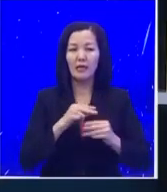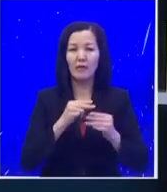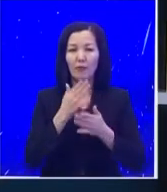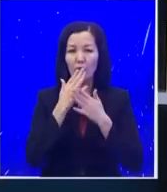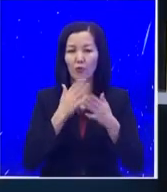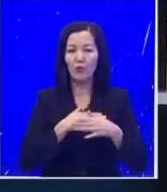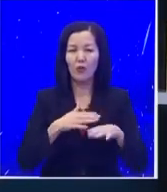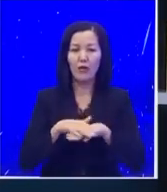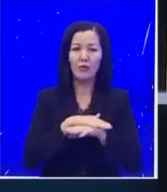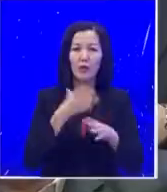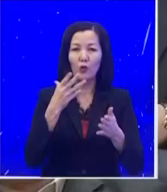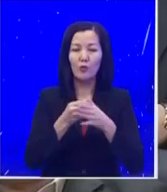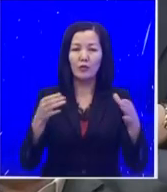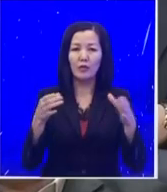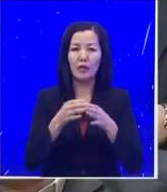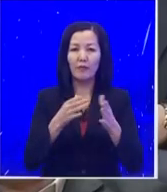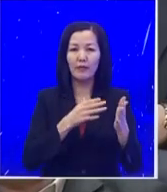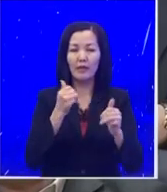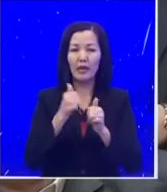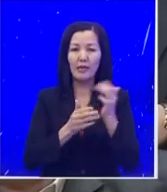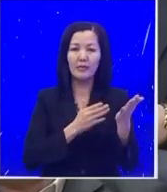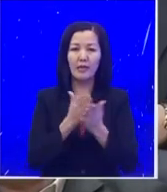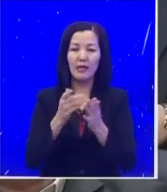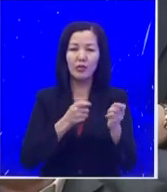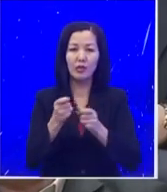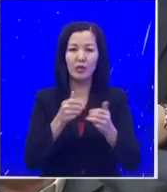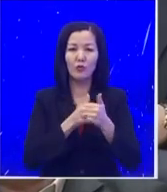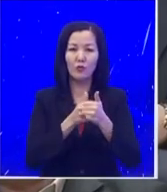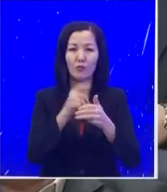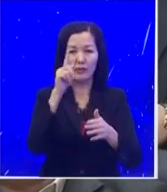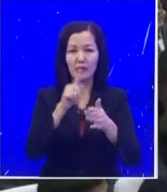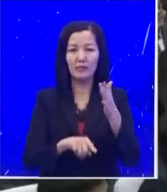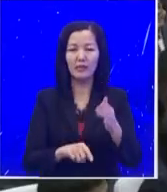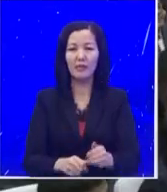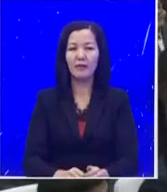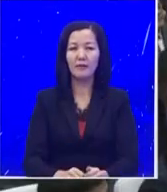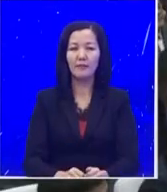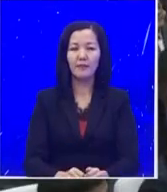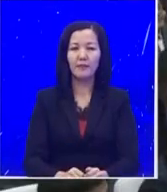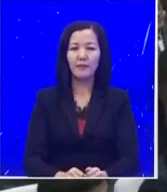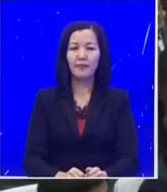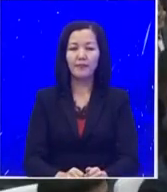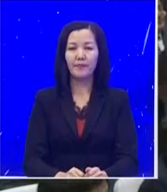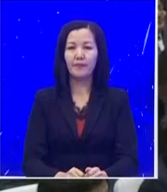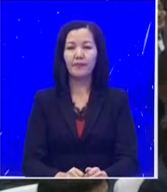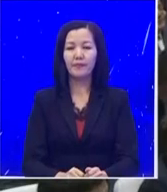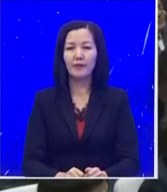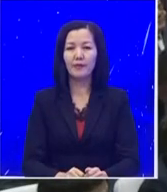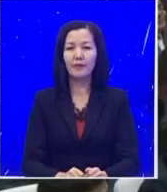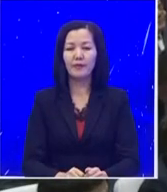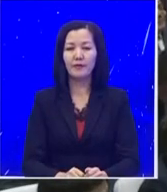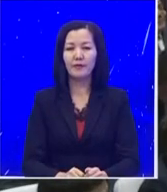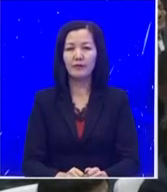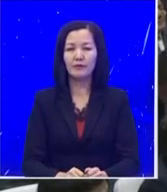халқына, өзінің командасына, әр салаға жетекші орынбасарларына сене. Я вот мои замы все сидят,